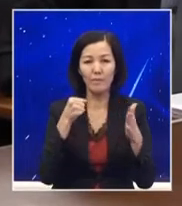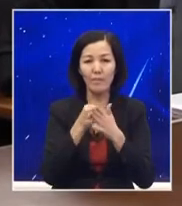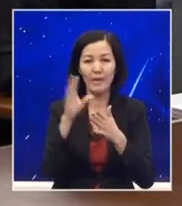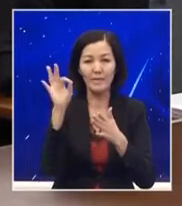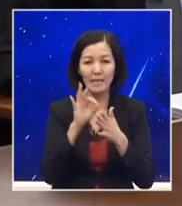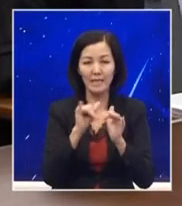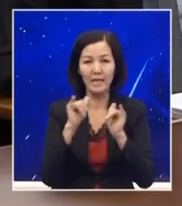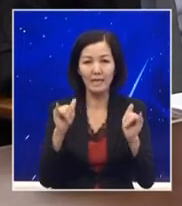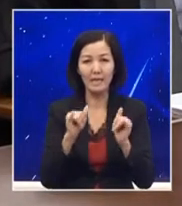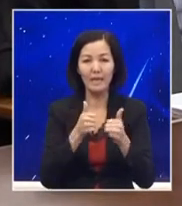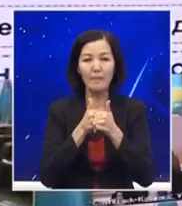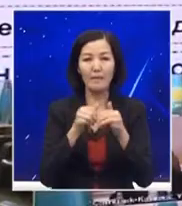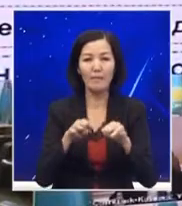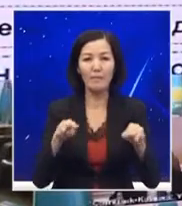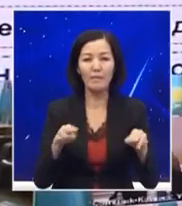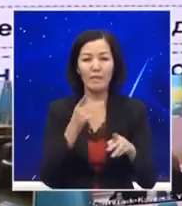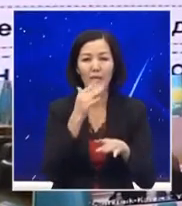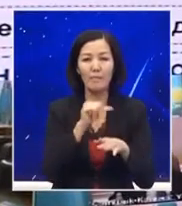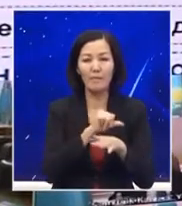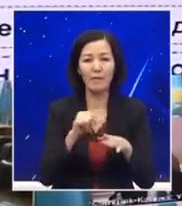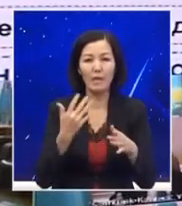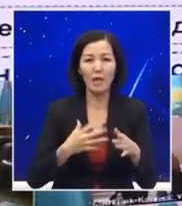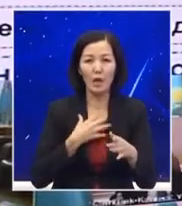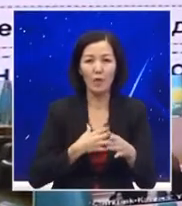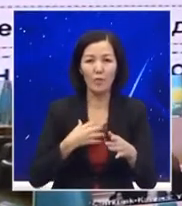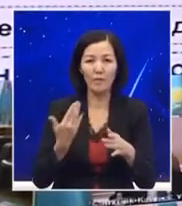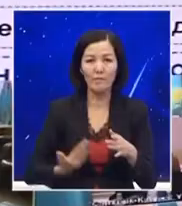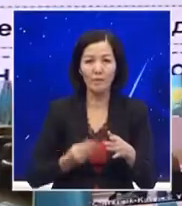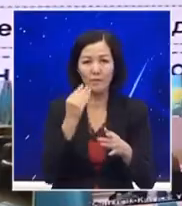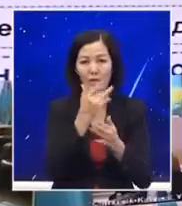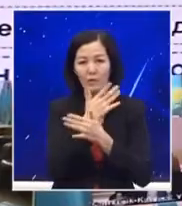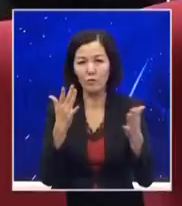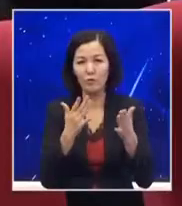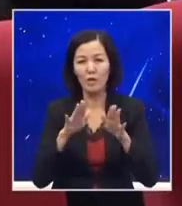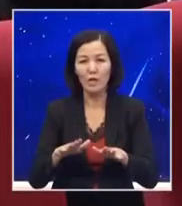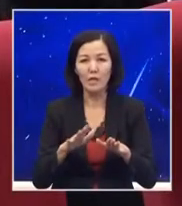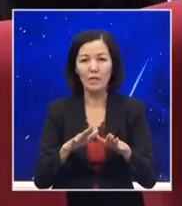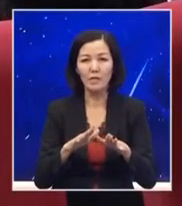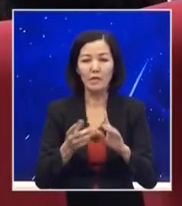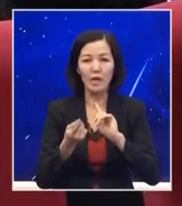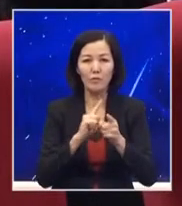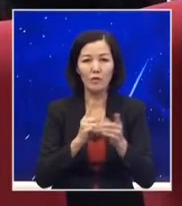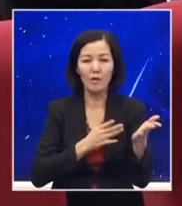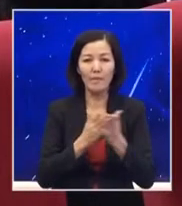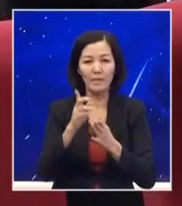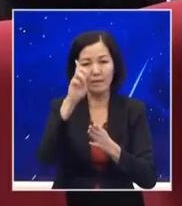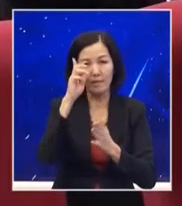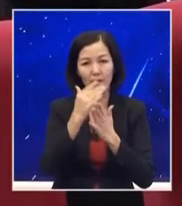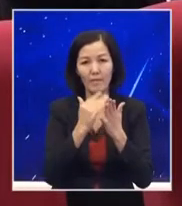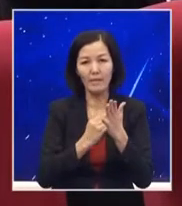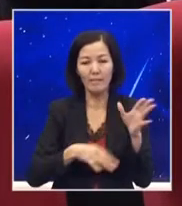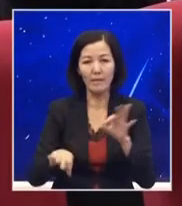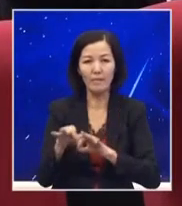артқан. Премьер-министр импортталған әлеуметтік маңызы бар азық-түлік өнімдерін жергілікті өнімдермен алмастыруға бағытталған